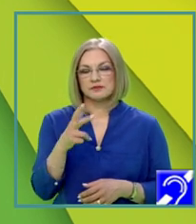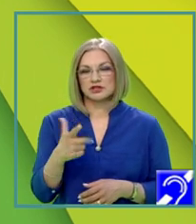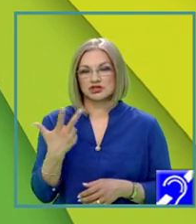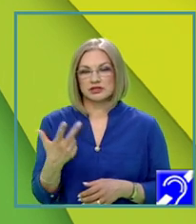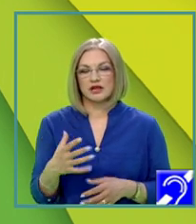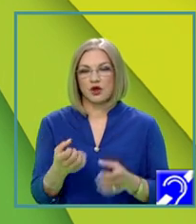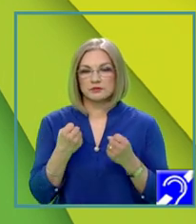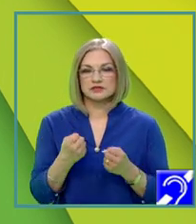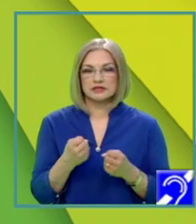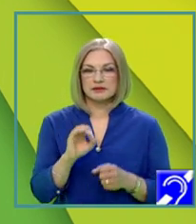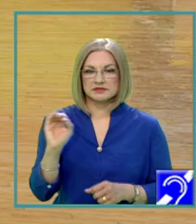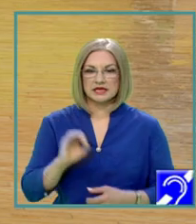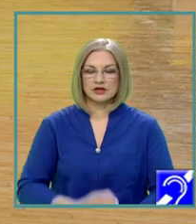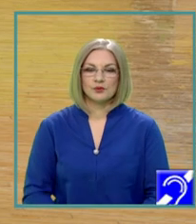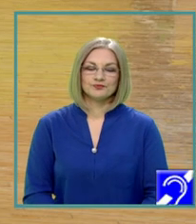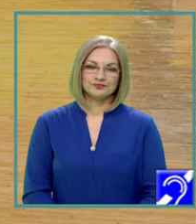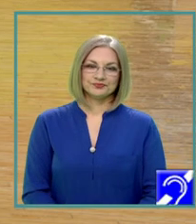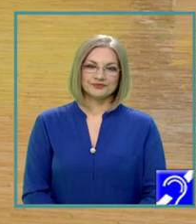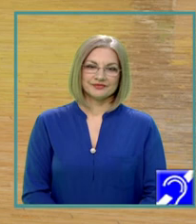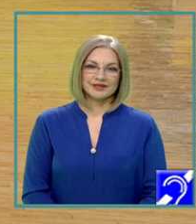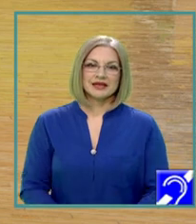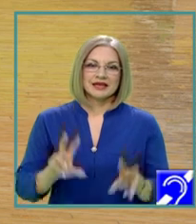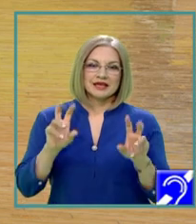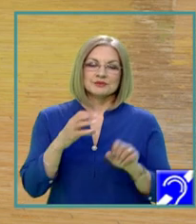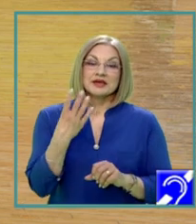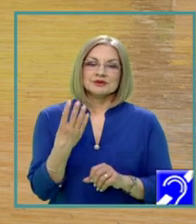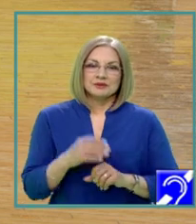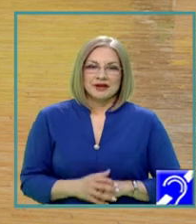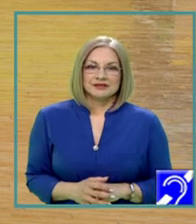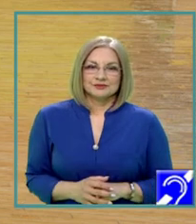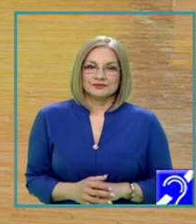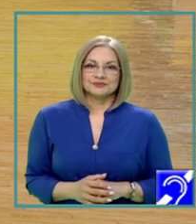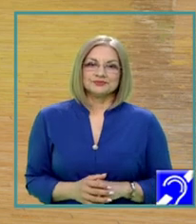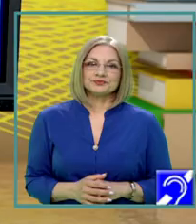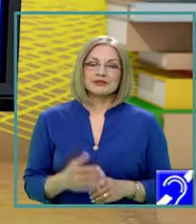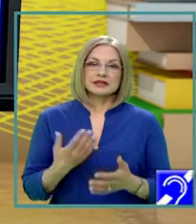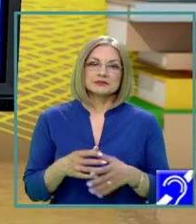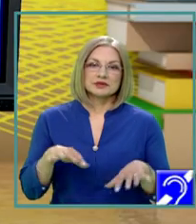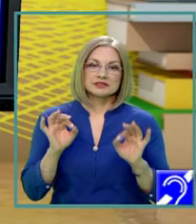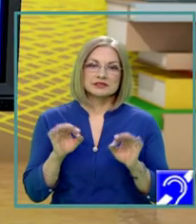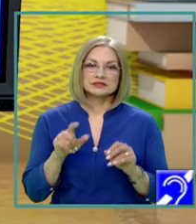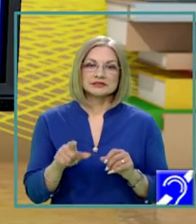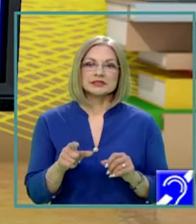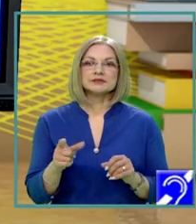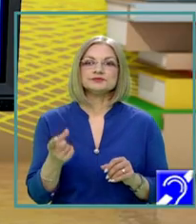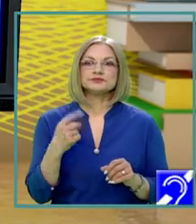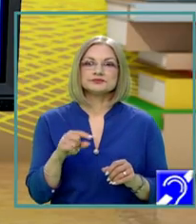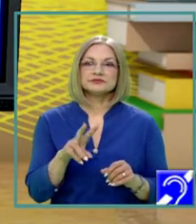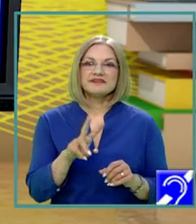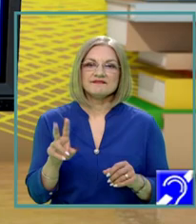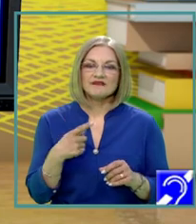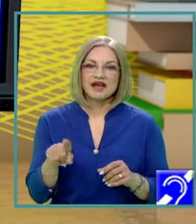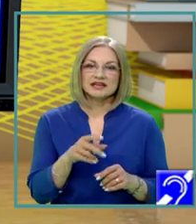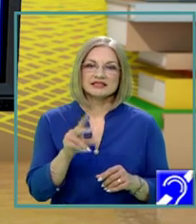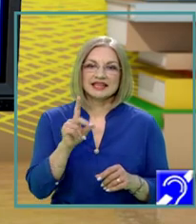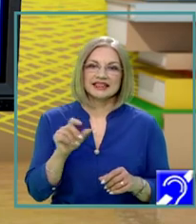-273,15 zero Am ajuns la subiectul patru aplicații legea lui hess pentru a determina variația de entalpie Delta Air hogs zero